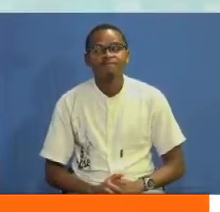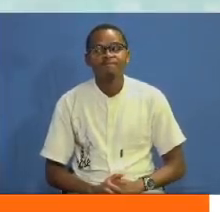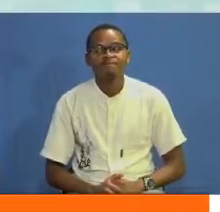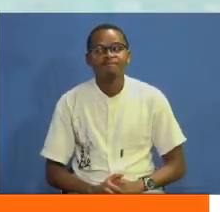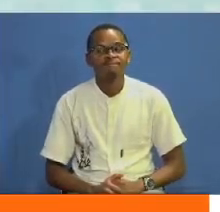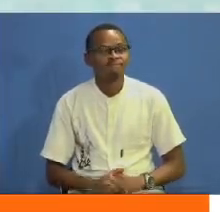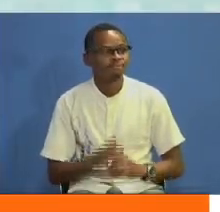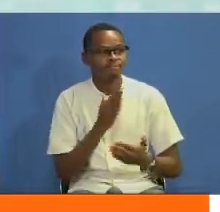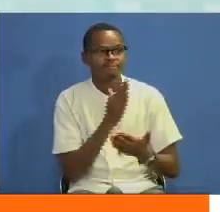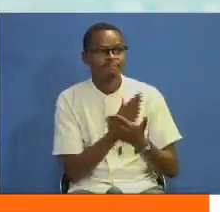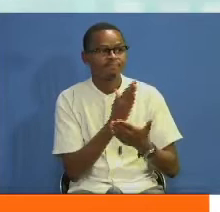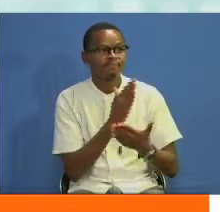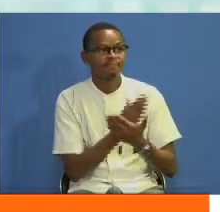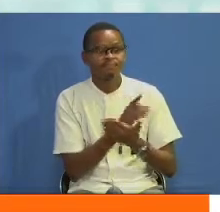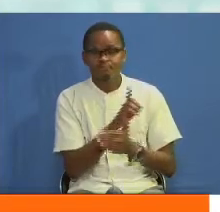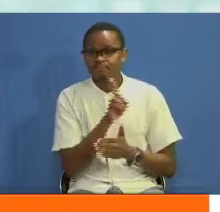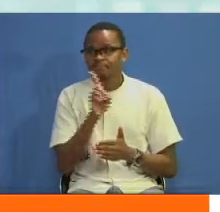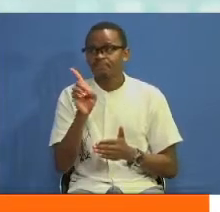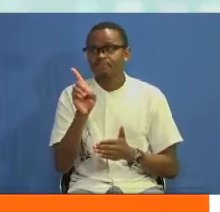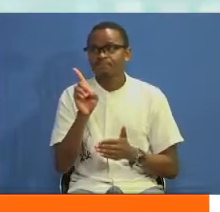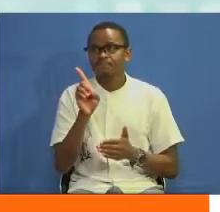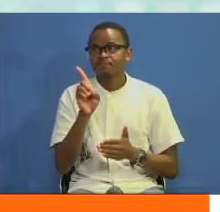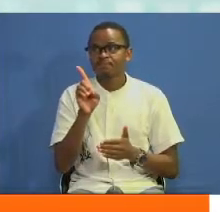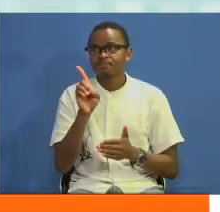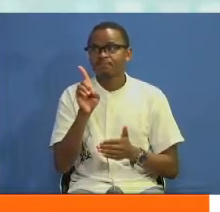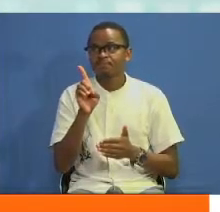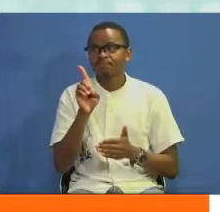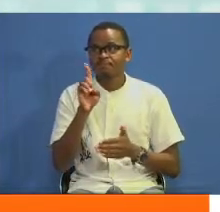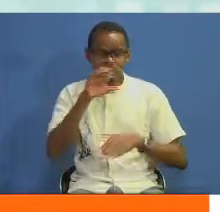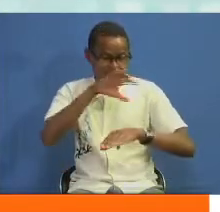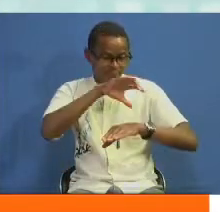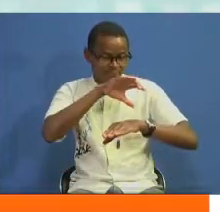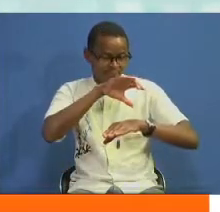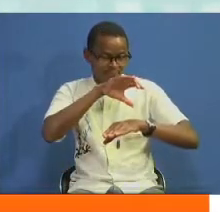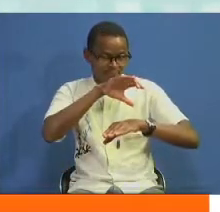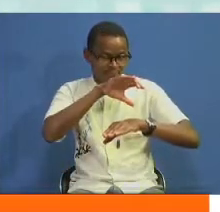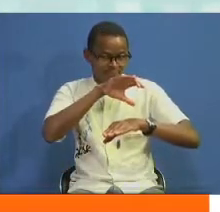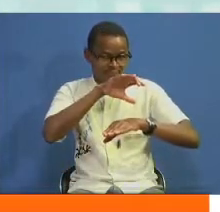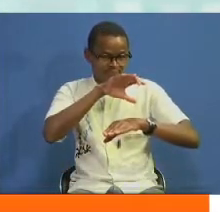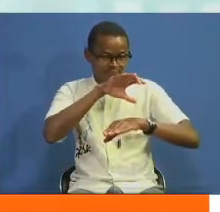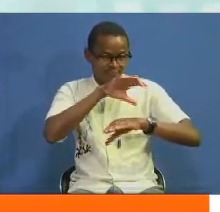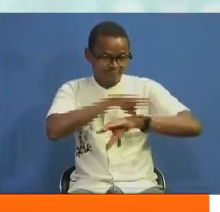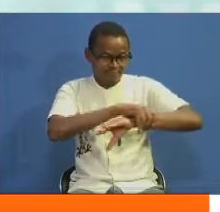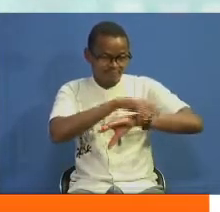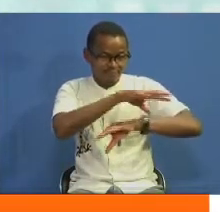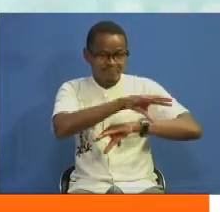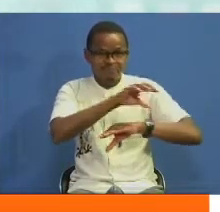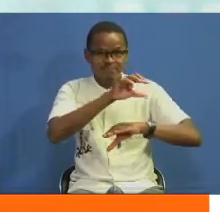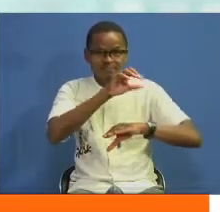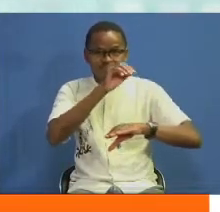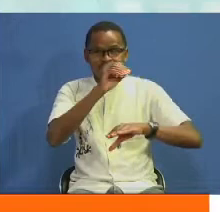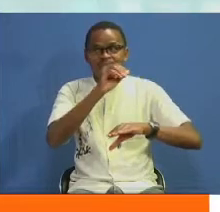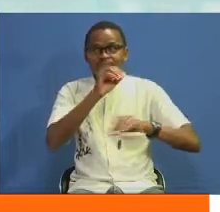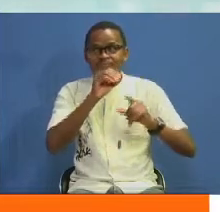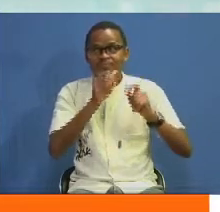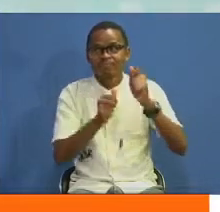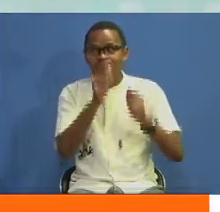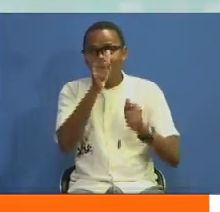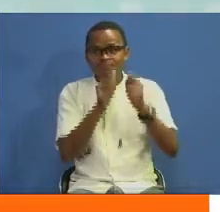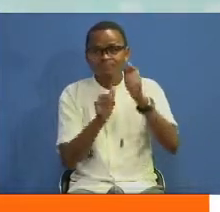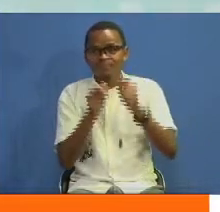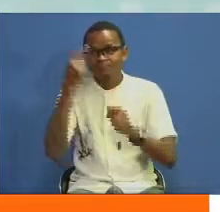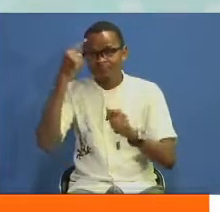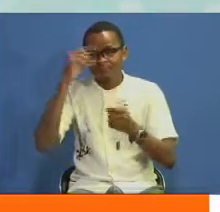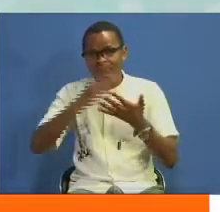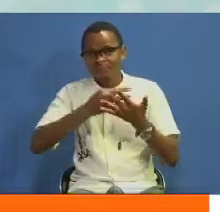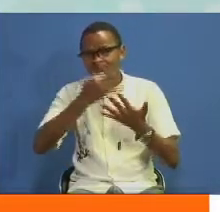Ni dhahiri kwamba walikuwa na papara ya kuchota mafuta lakini si maziwa. Lakini mafuta